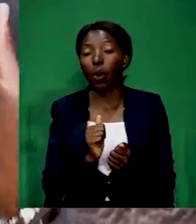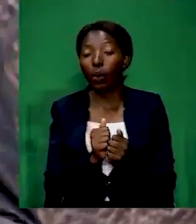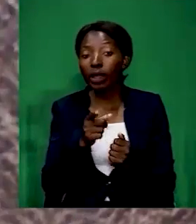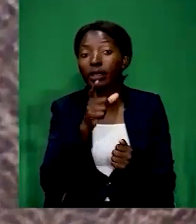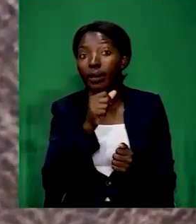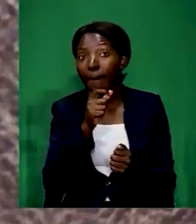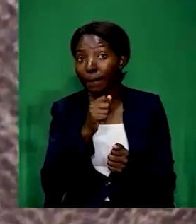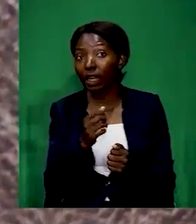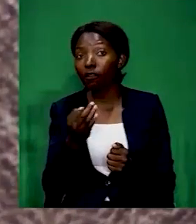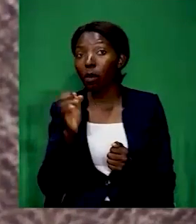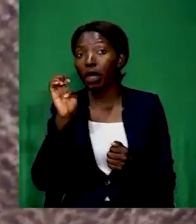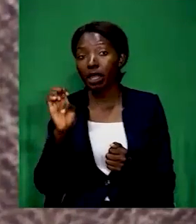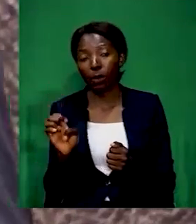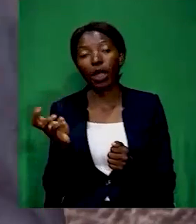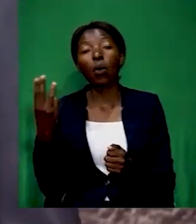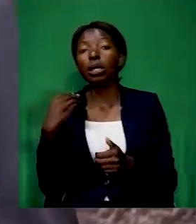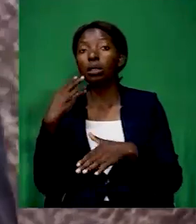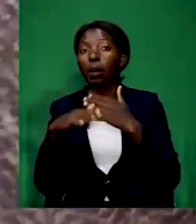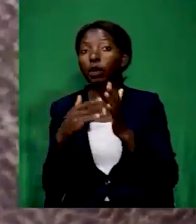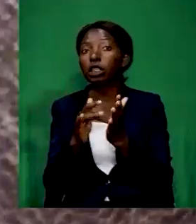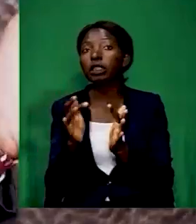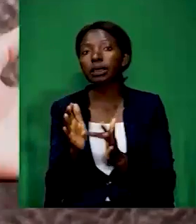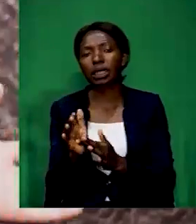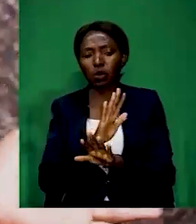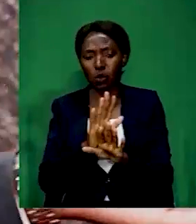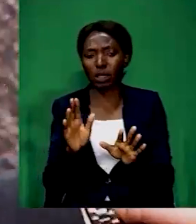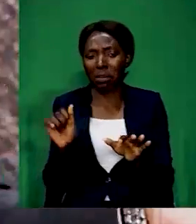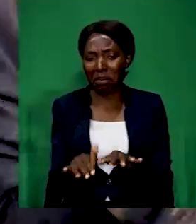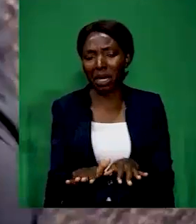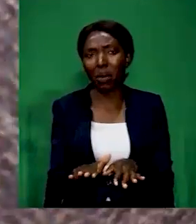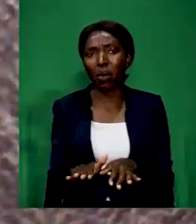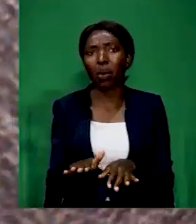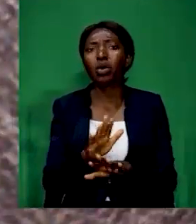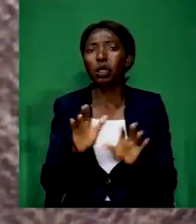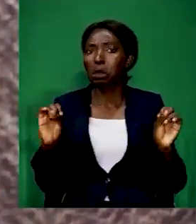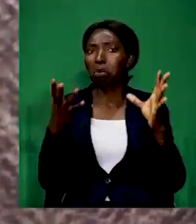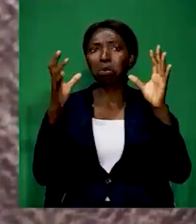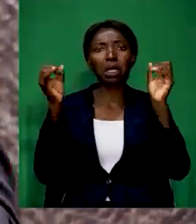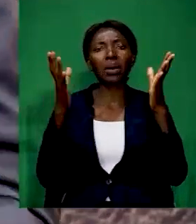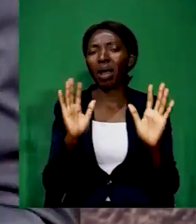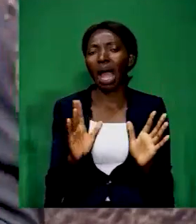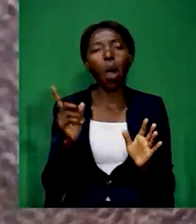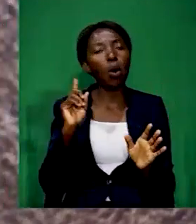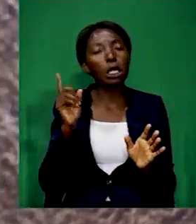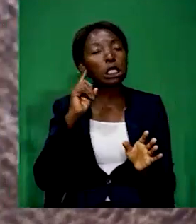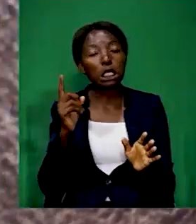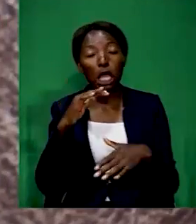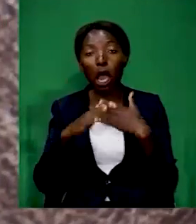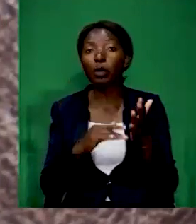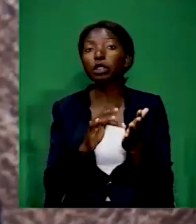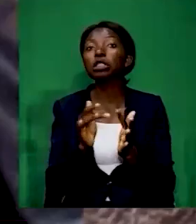nemuranda wekandasi ndi Jesu kwete minana chanzwikwa apa ndi